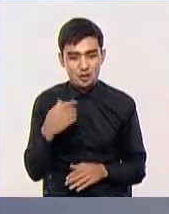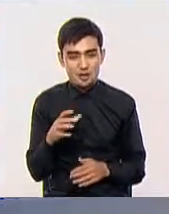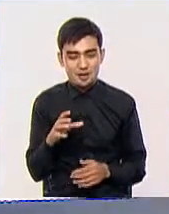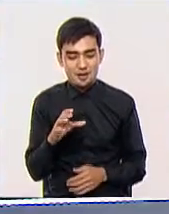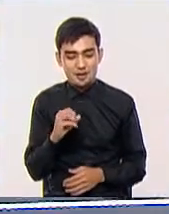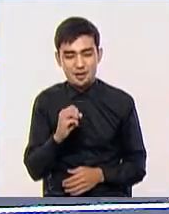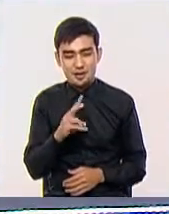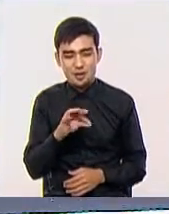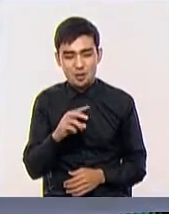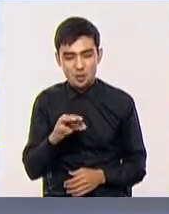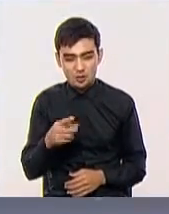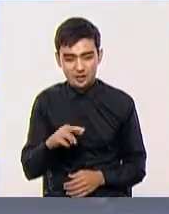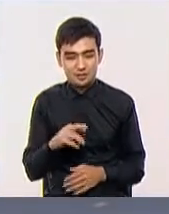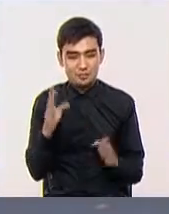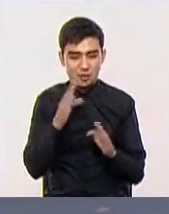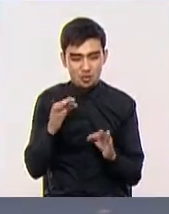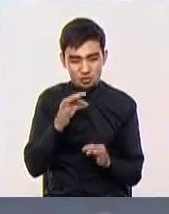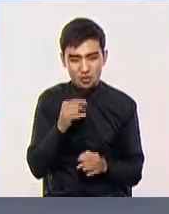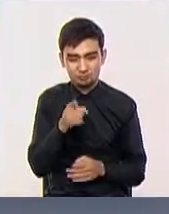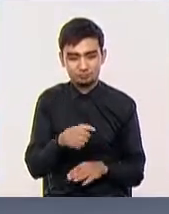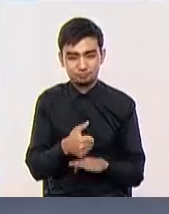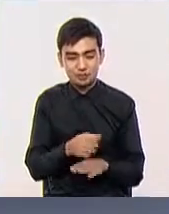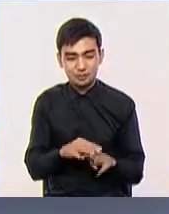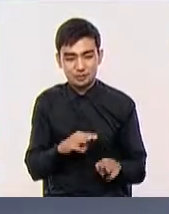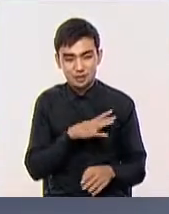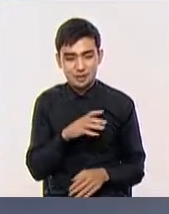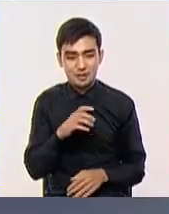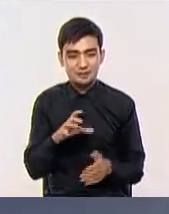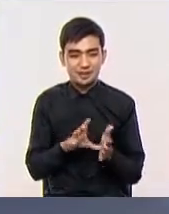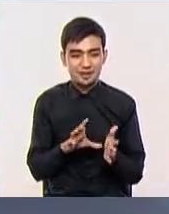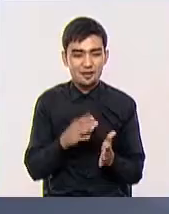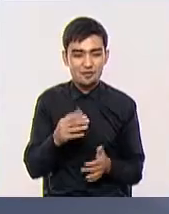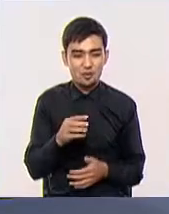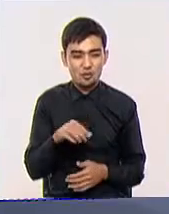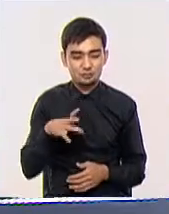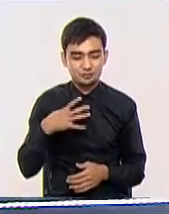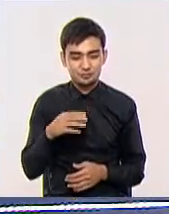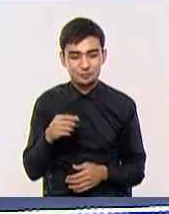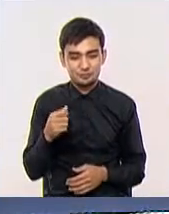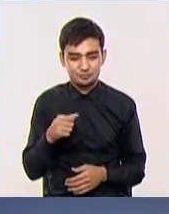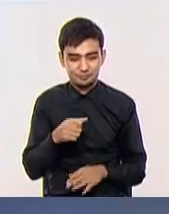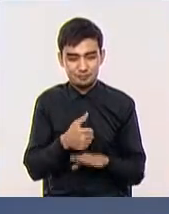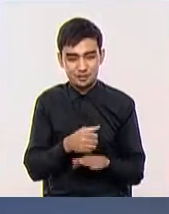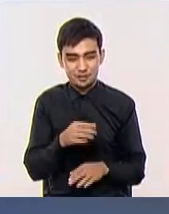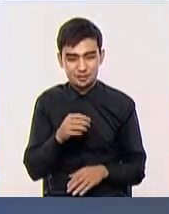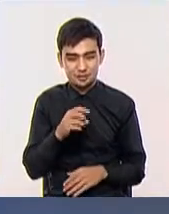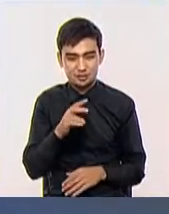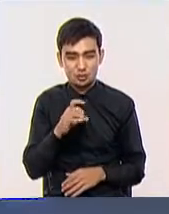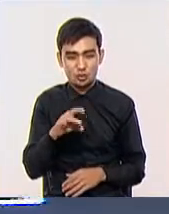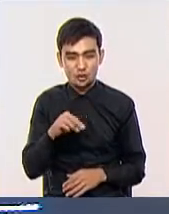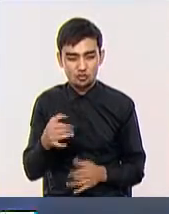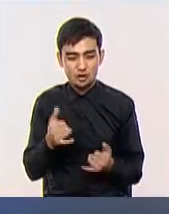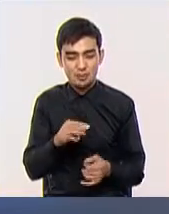геологии и природных ресурсов напомню что прежний глава минэнерго нурлан ногаев на днях стал акимом мангистауской области